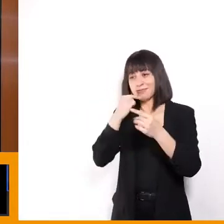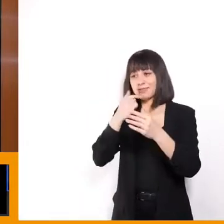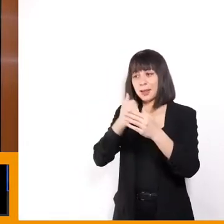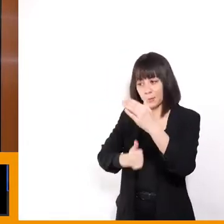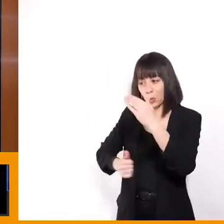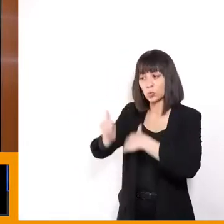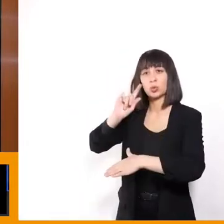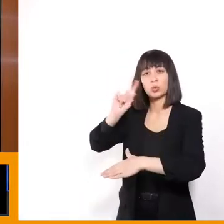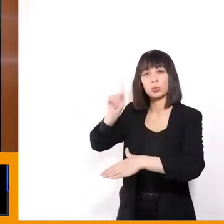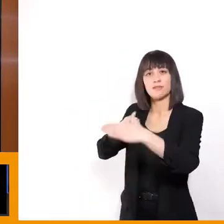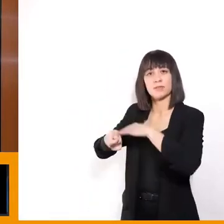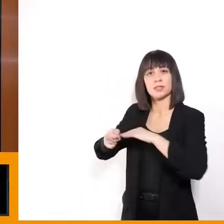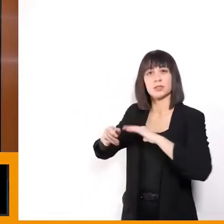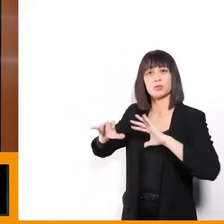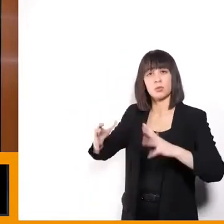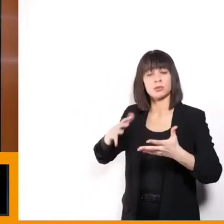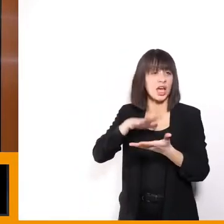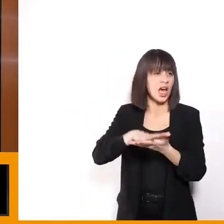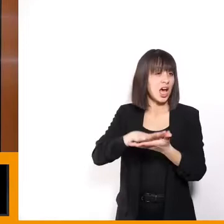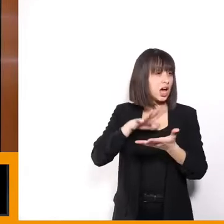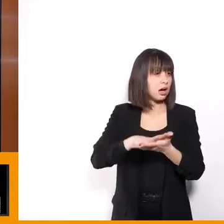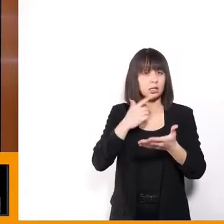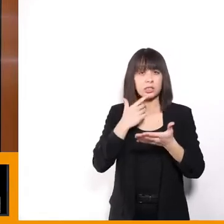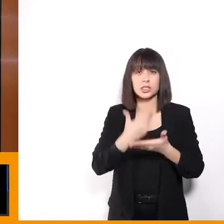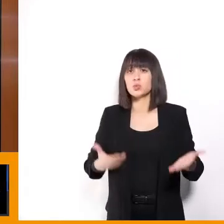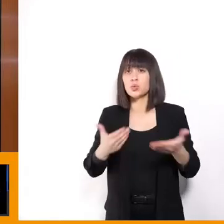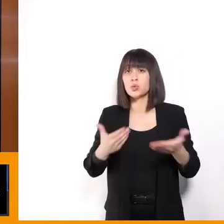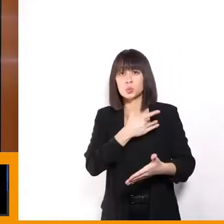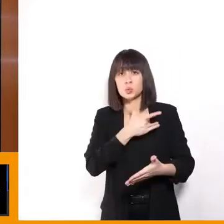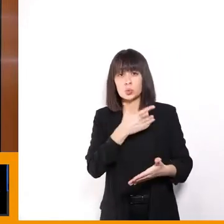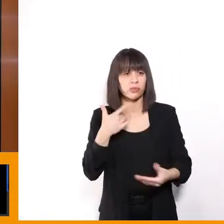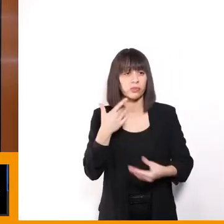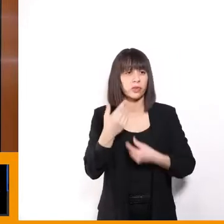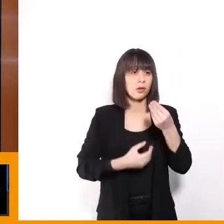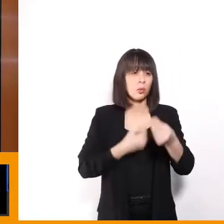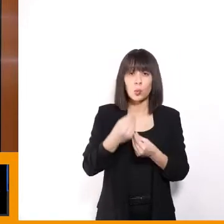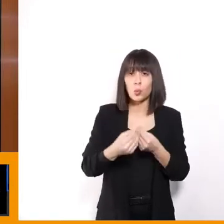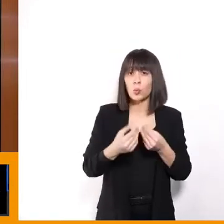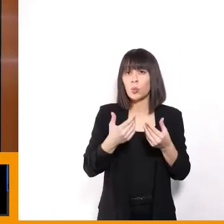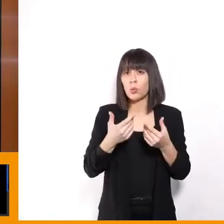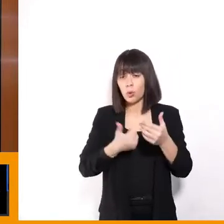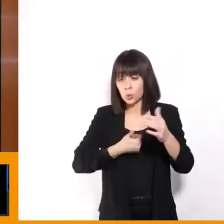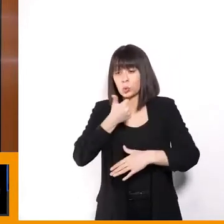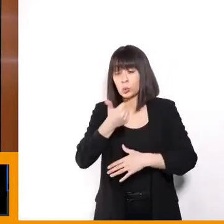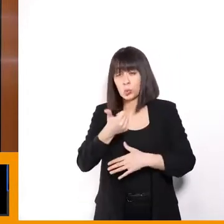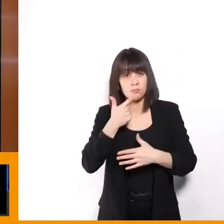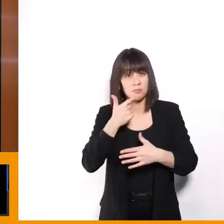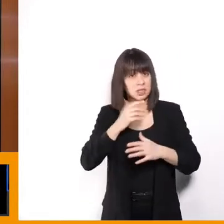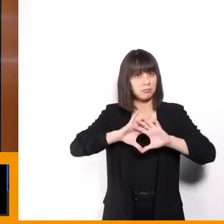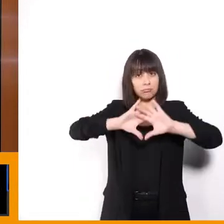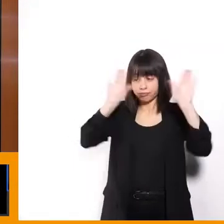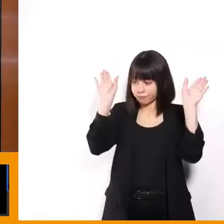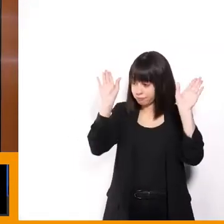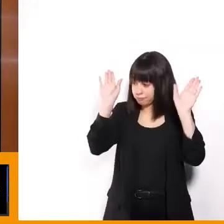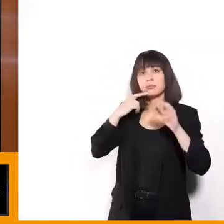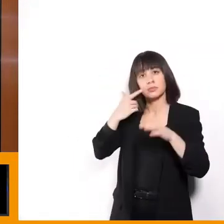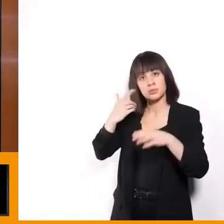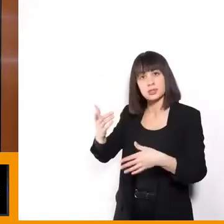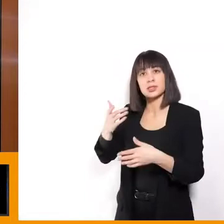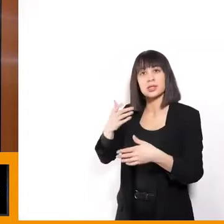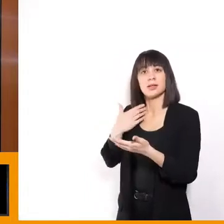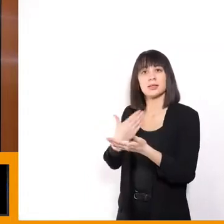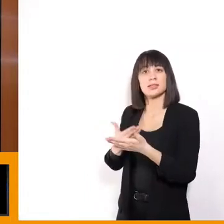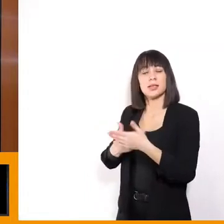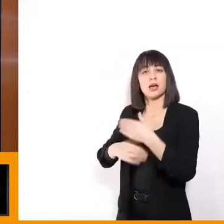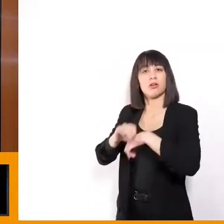de santé et le handicap des personnes. Donc nous, on a, au sein du collectif handicap, on l'a redit